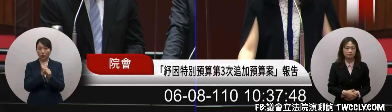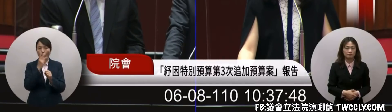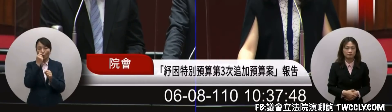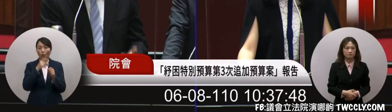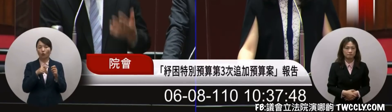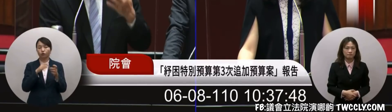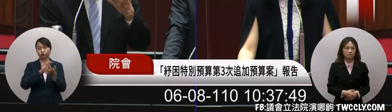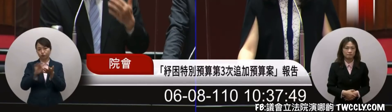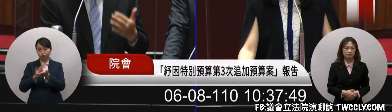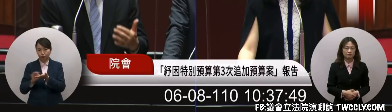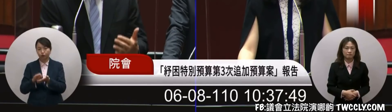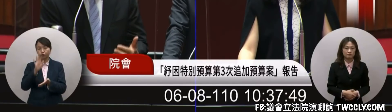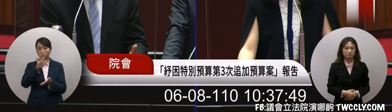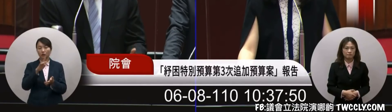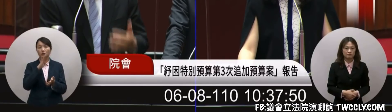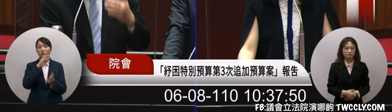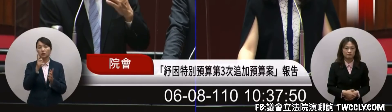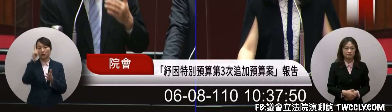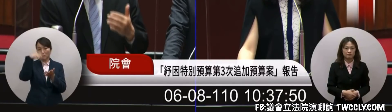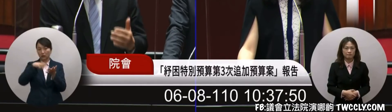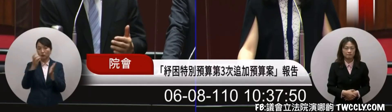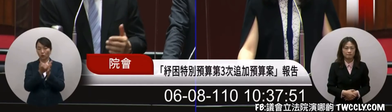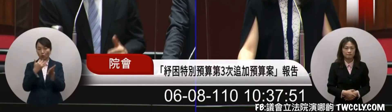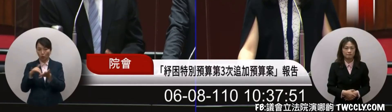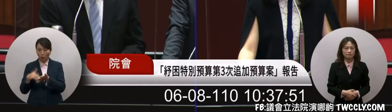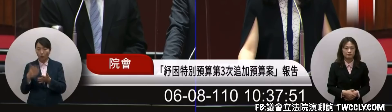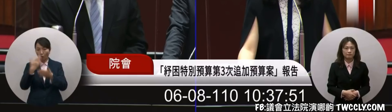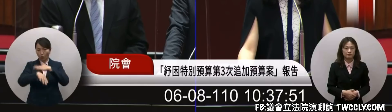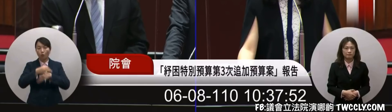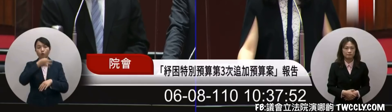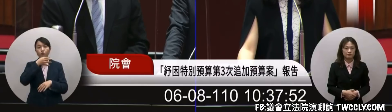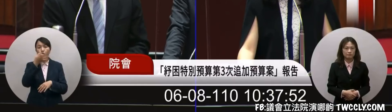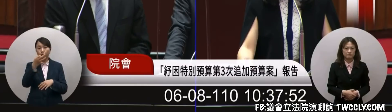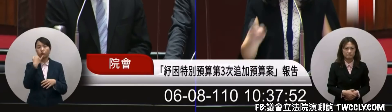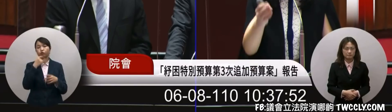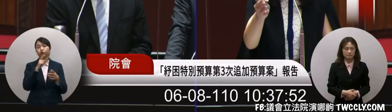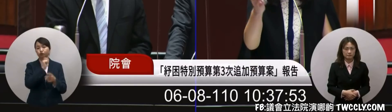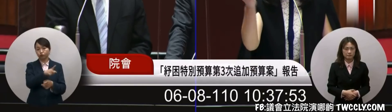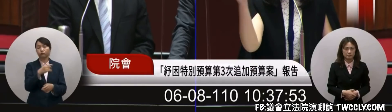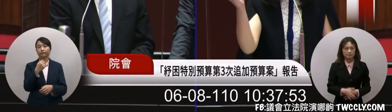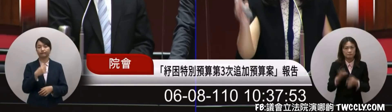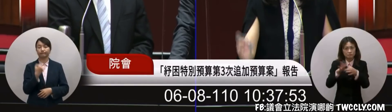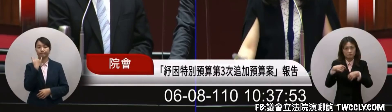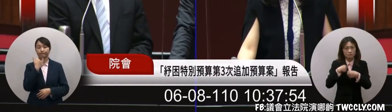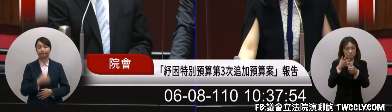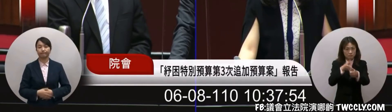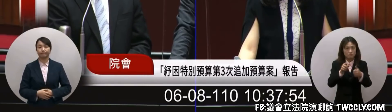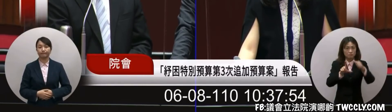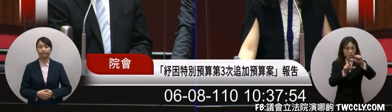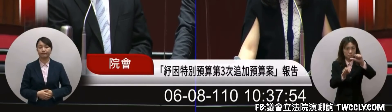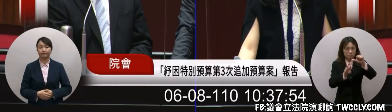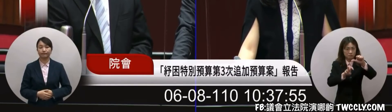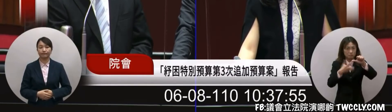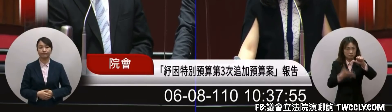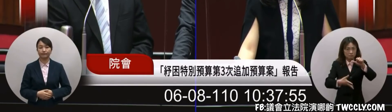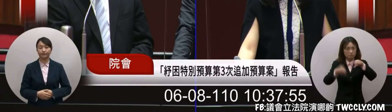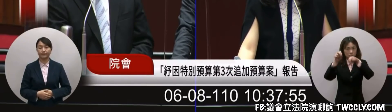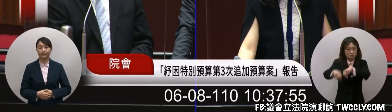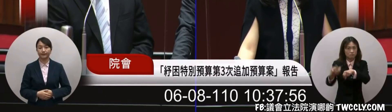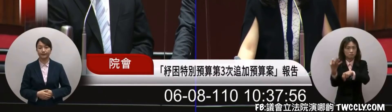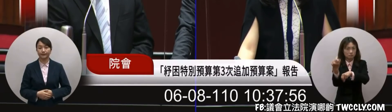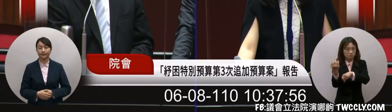之部分。而上次预算也还有余额可以动资， 所以我问你，这一次5月28号签约金额是多少